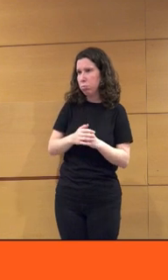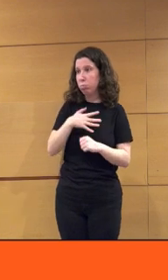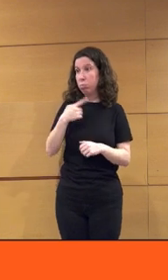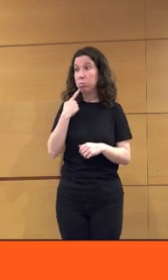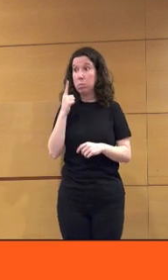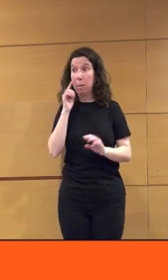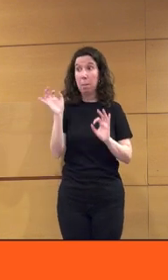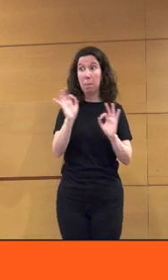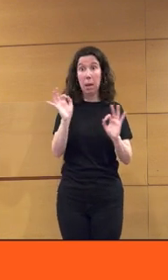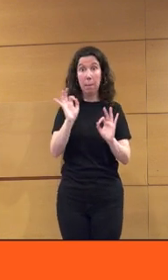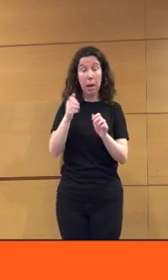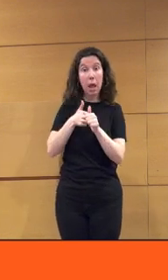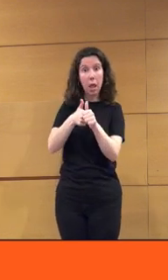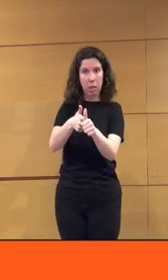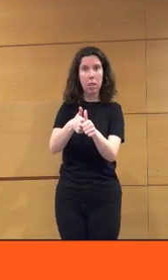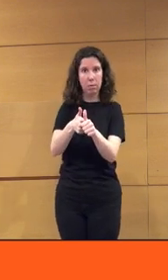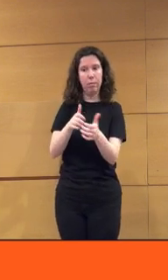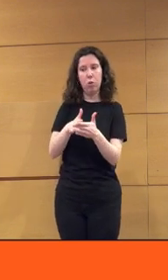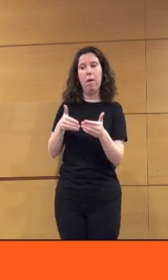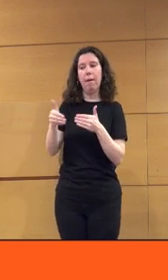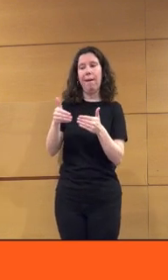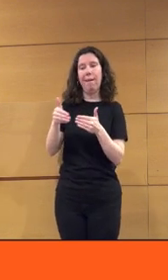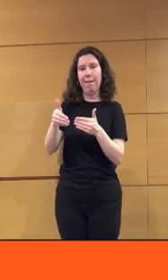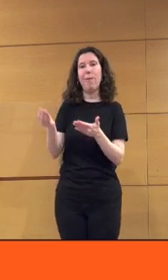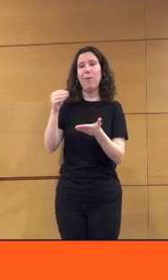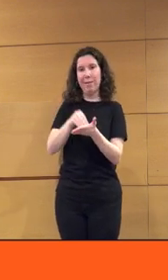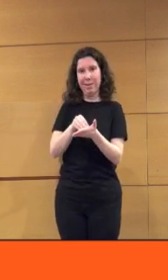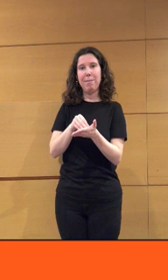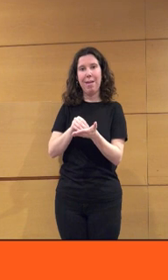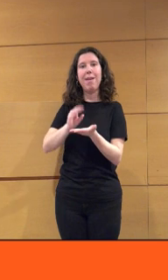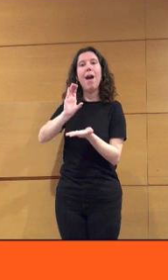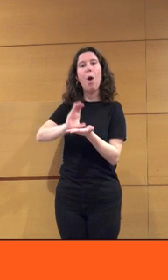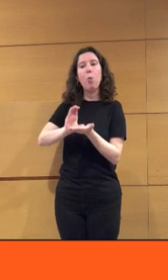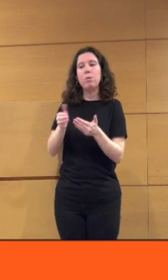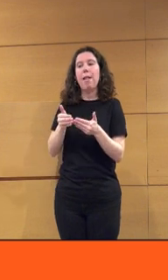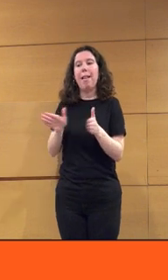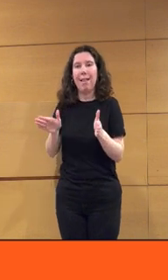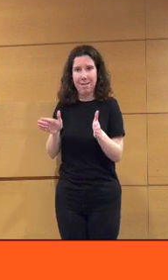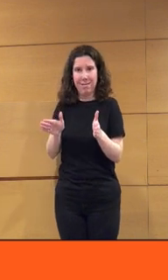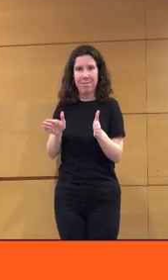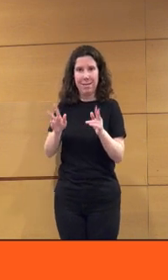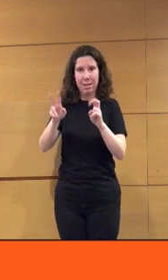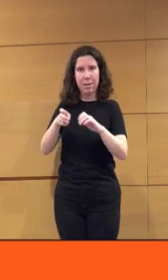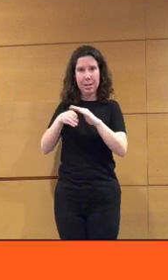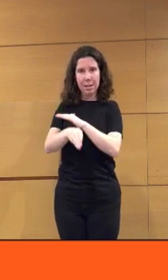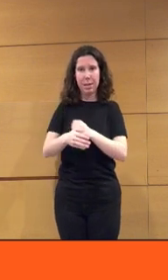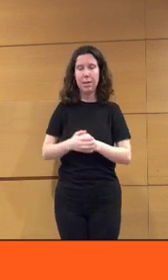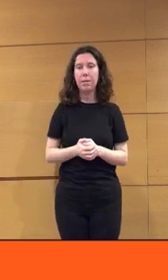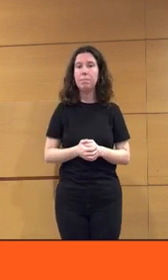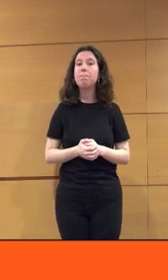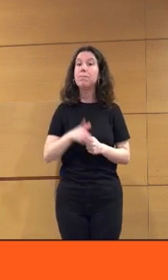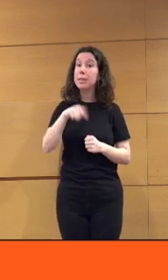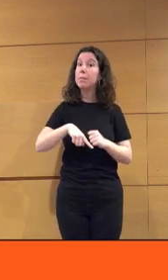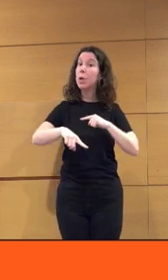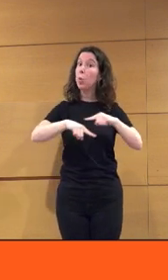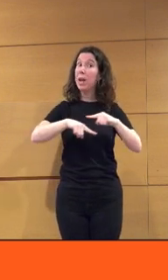tanto, nosaltres ja ho difondrem també, però s'obrirà un altre cop la possibilitat de fer aquest microcurs d'accessibilitat. També organitzem